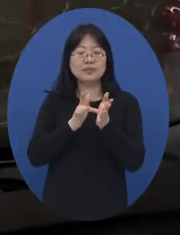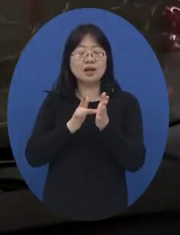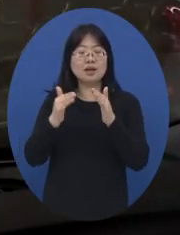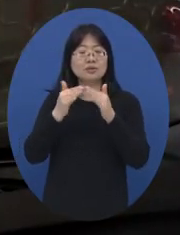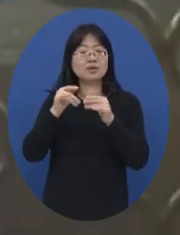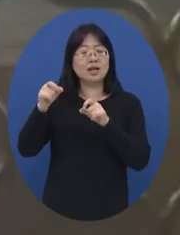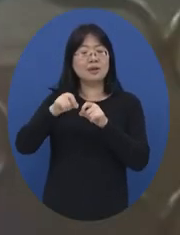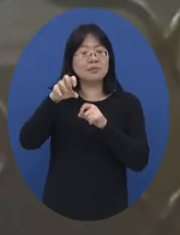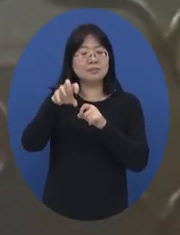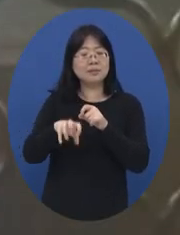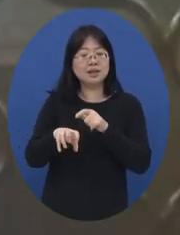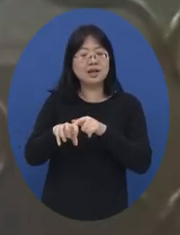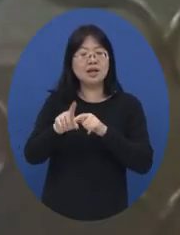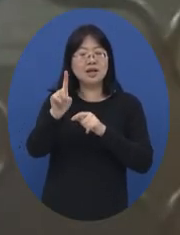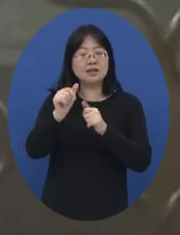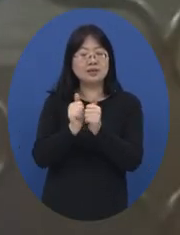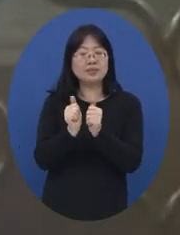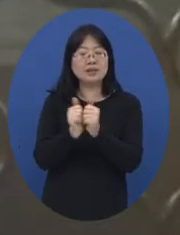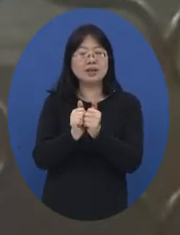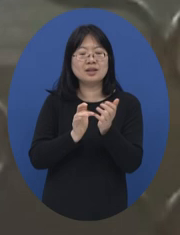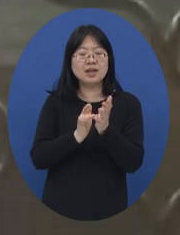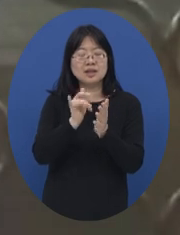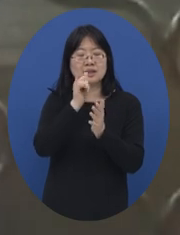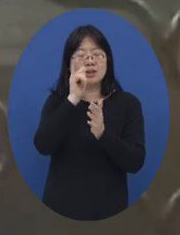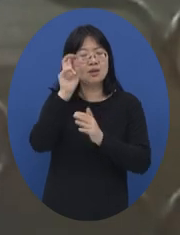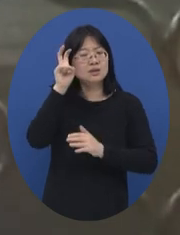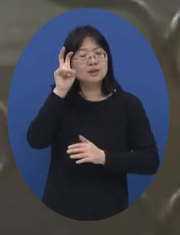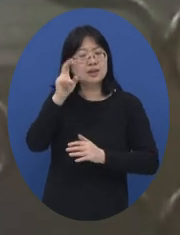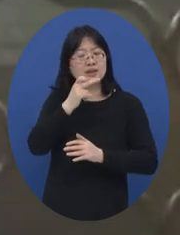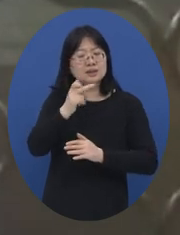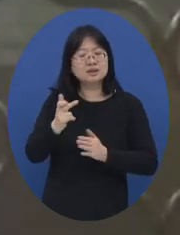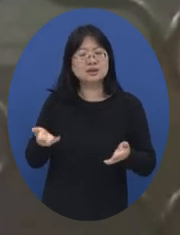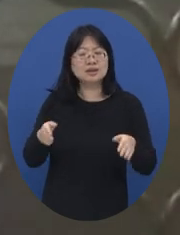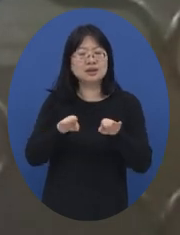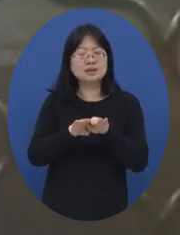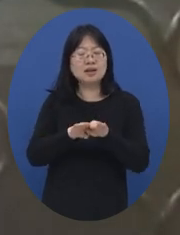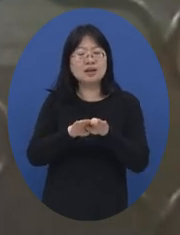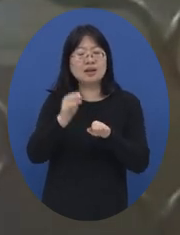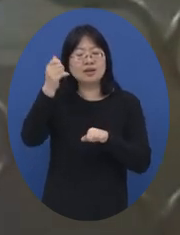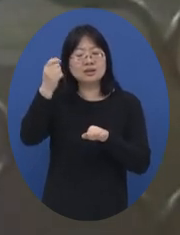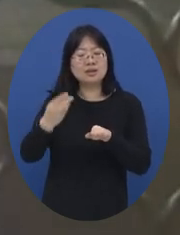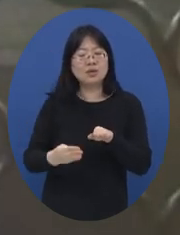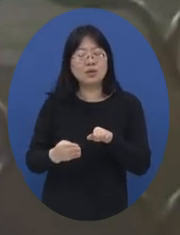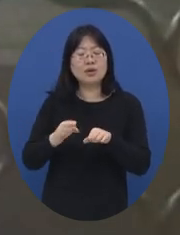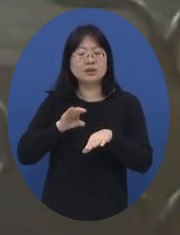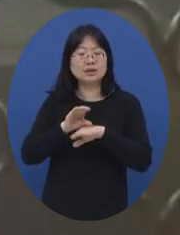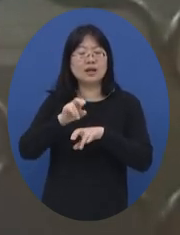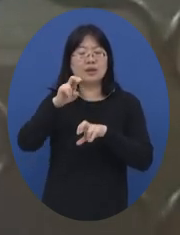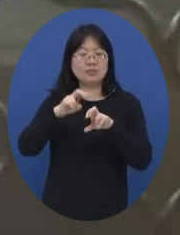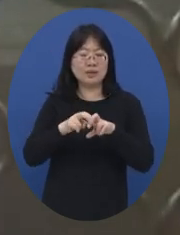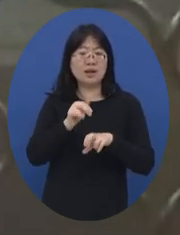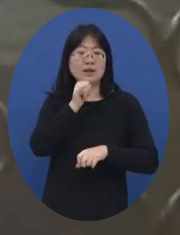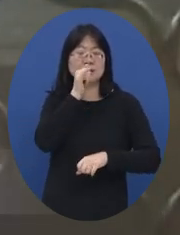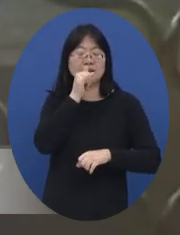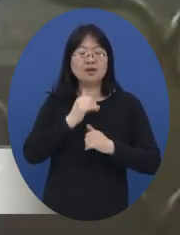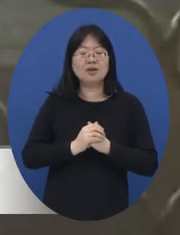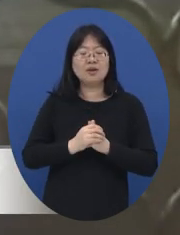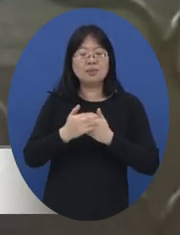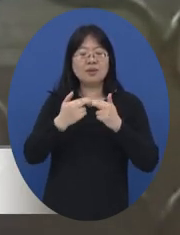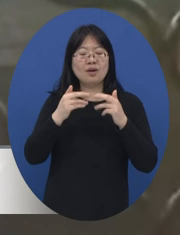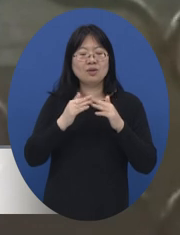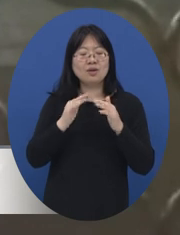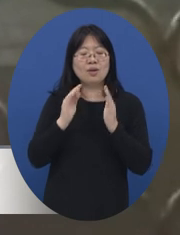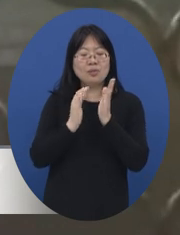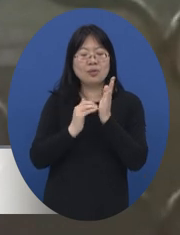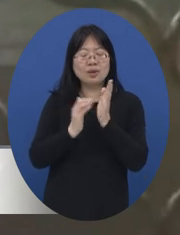앞입니다 한 남성 이야기 등 걸로 추정되는 큰 상자를 여러 차례 거쳐 차에 싣습니다 병원에서